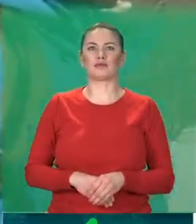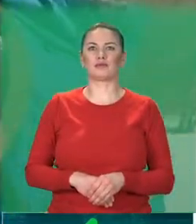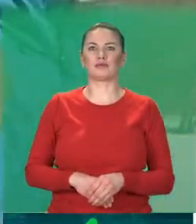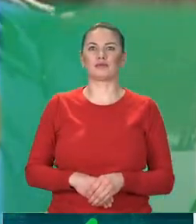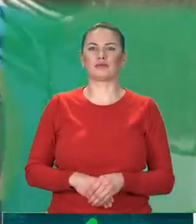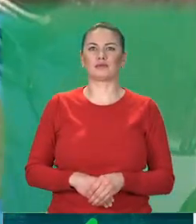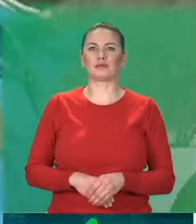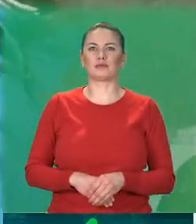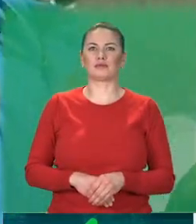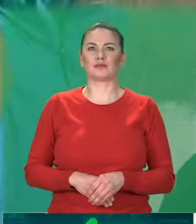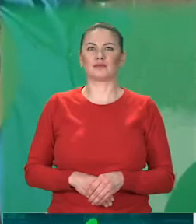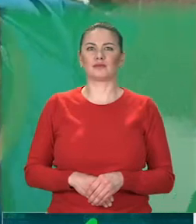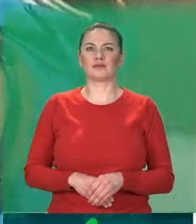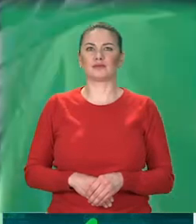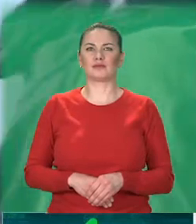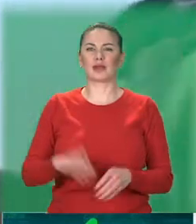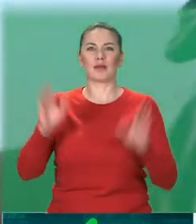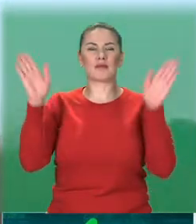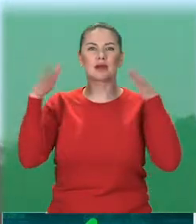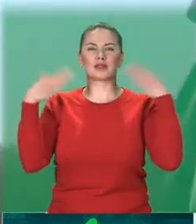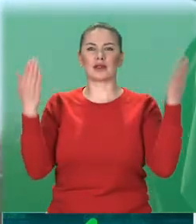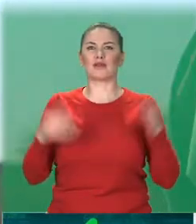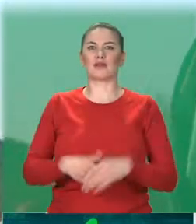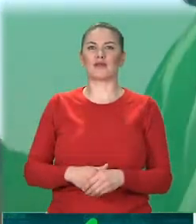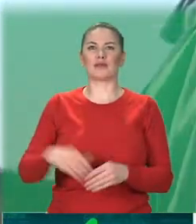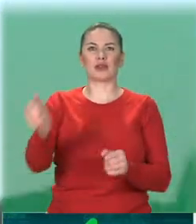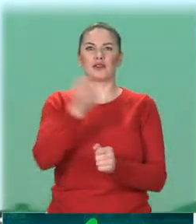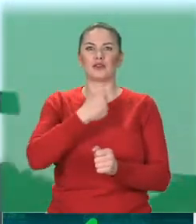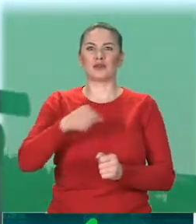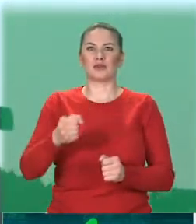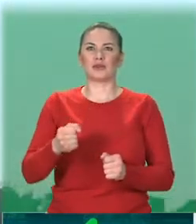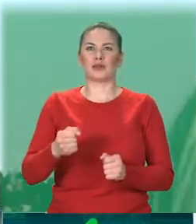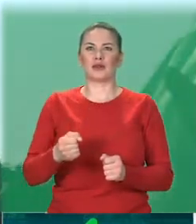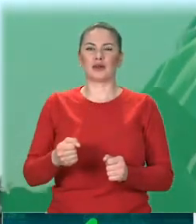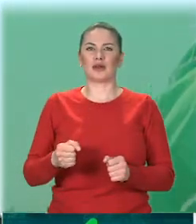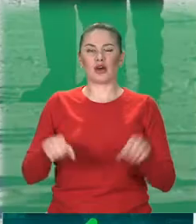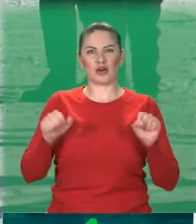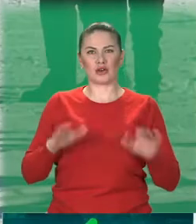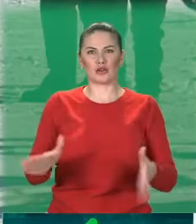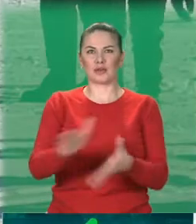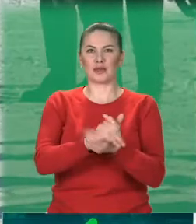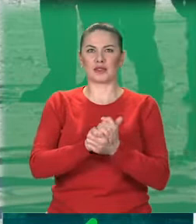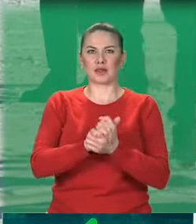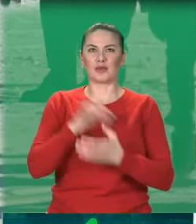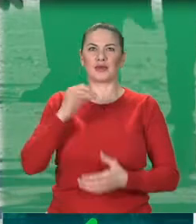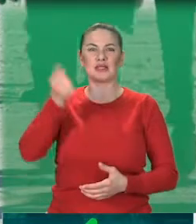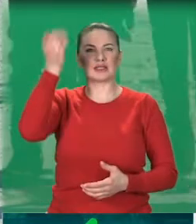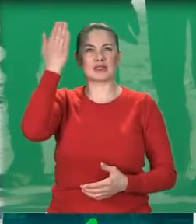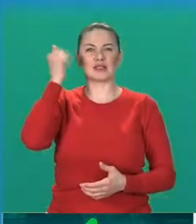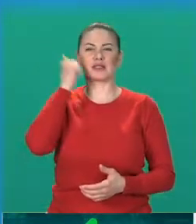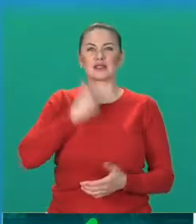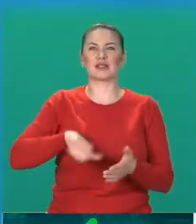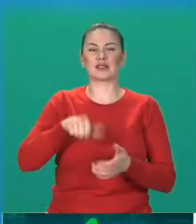С прославленным чемпионом решил познакомиться и самый пожилой участник марафона Александр Дьяченко. Южно-Сахалинцу скоро